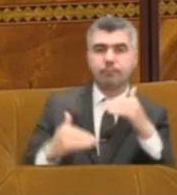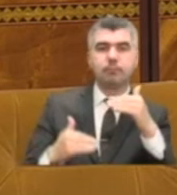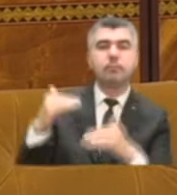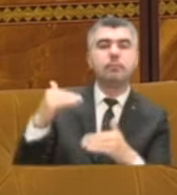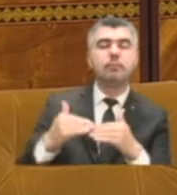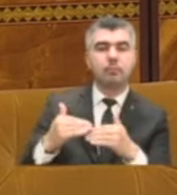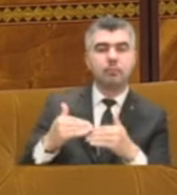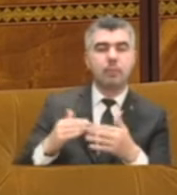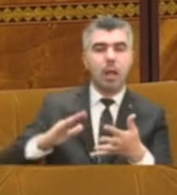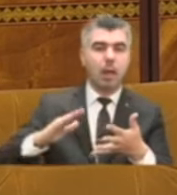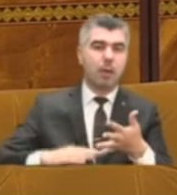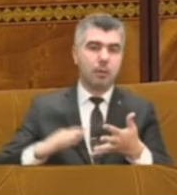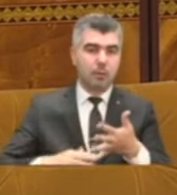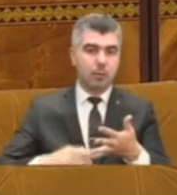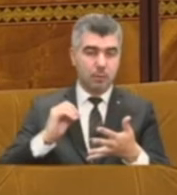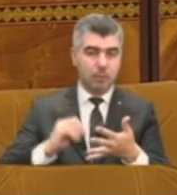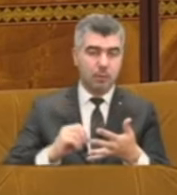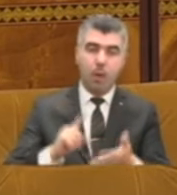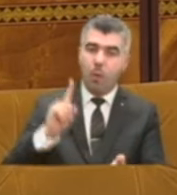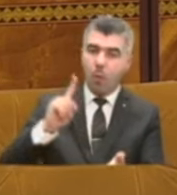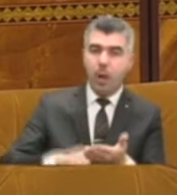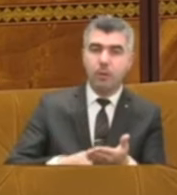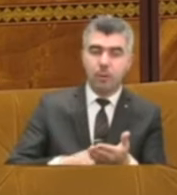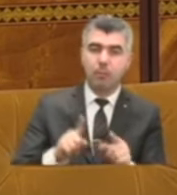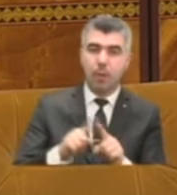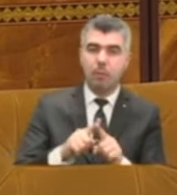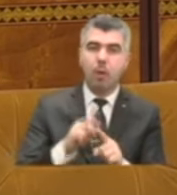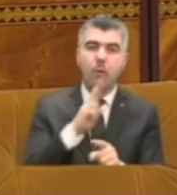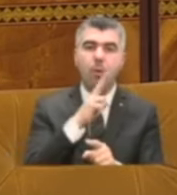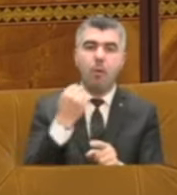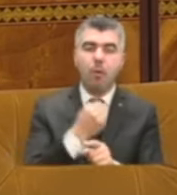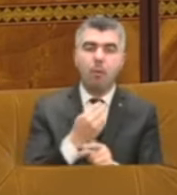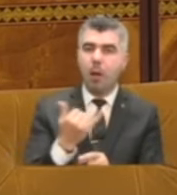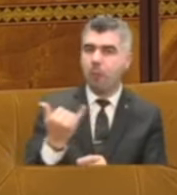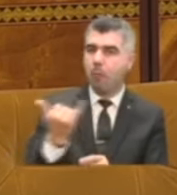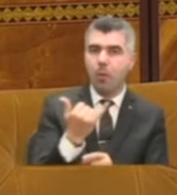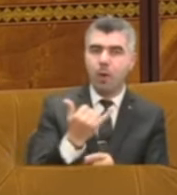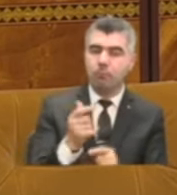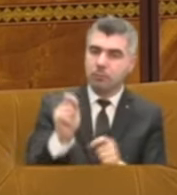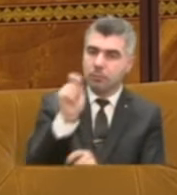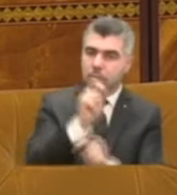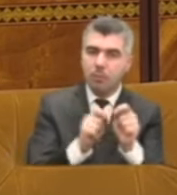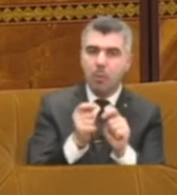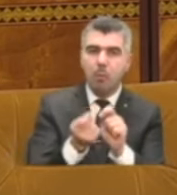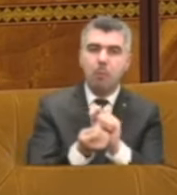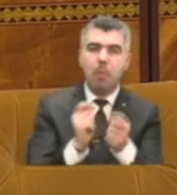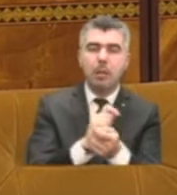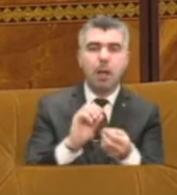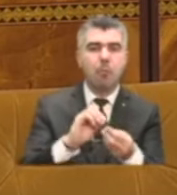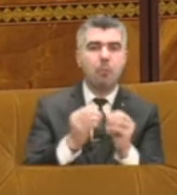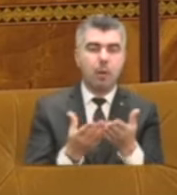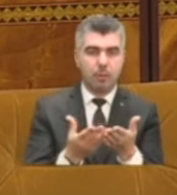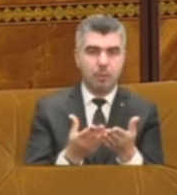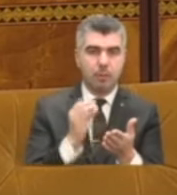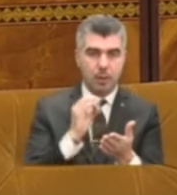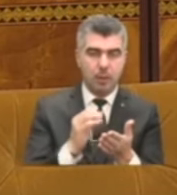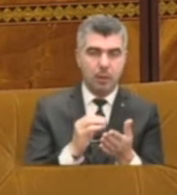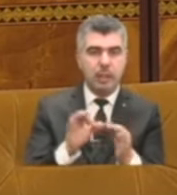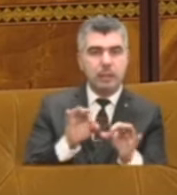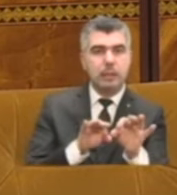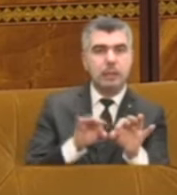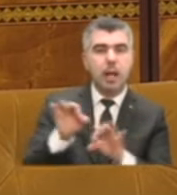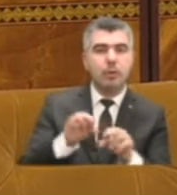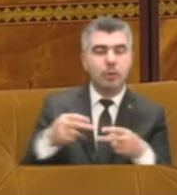والتنمر والتهميش. يجب على الحكومة اتخاذ خطوات جادة لمعالجة هذه المشاكل، وذلك من خلال وضع استراتيجية